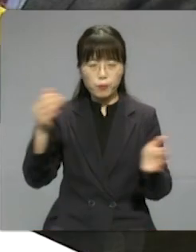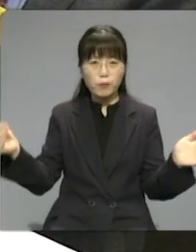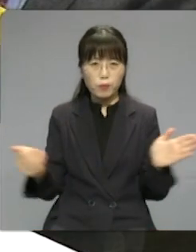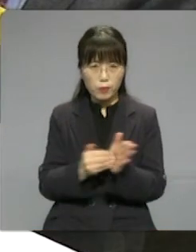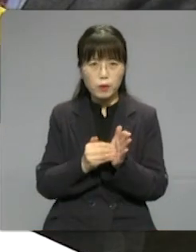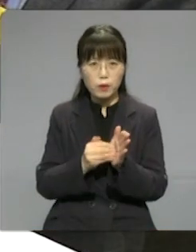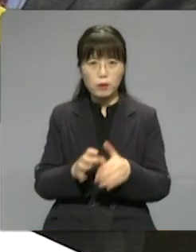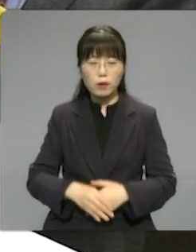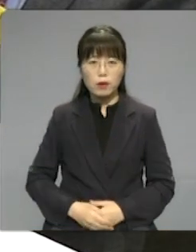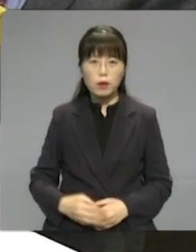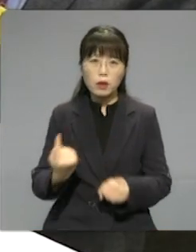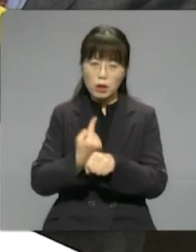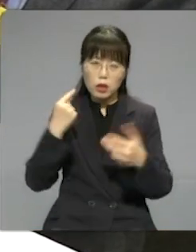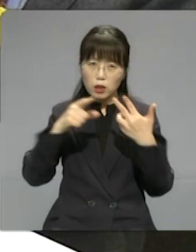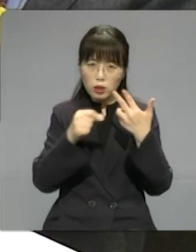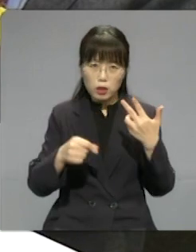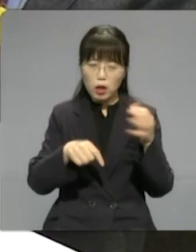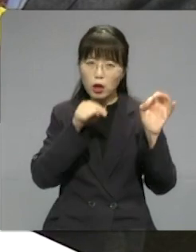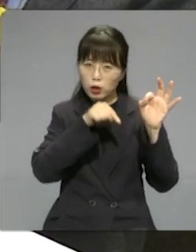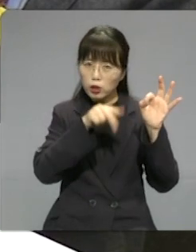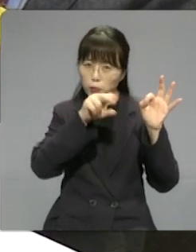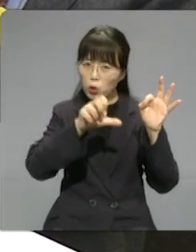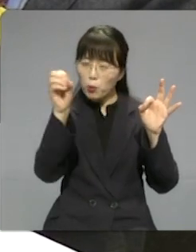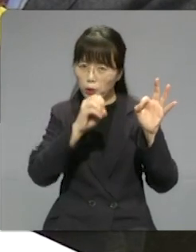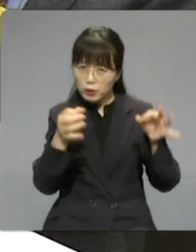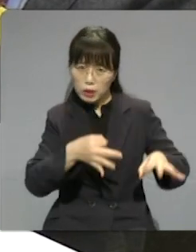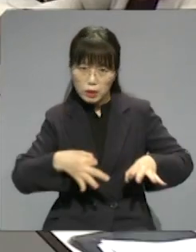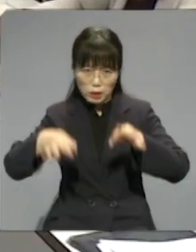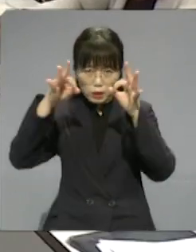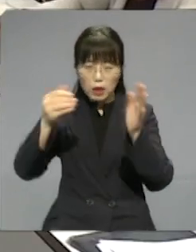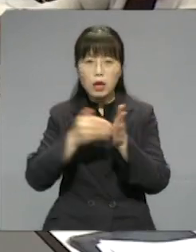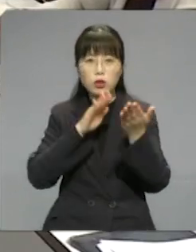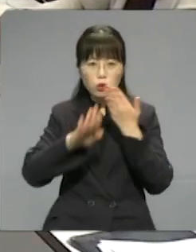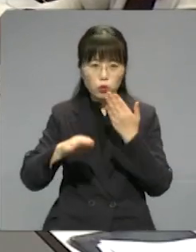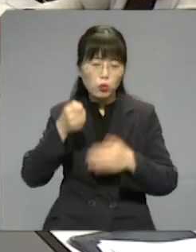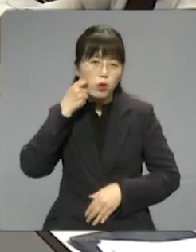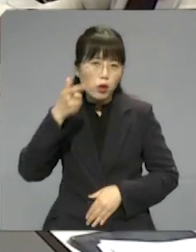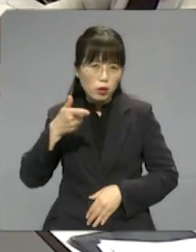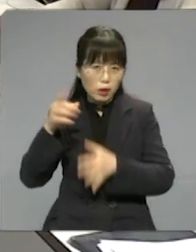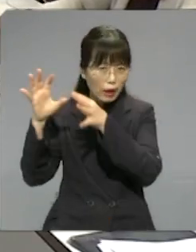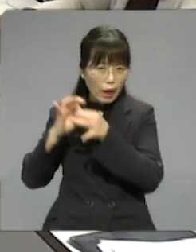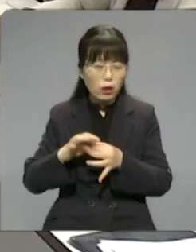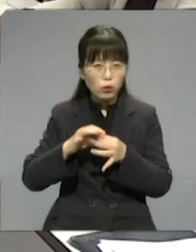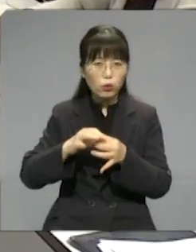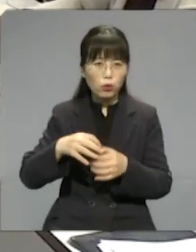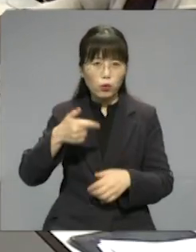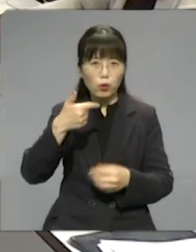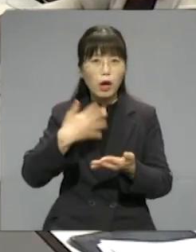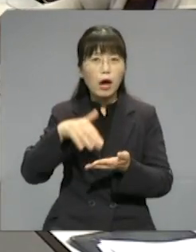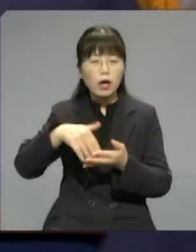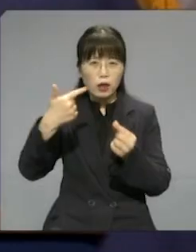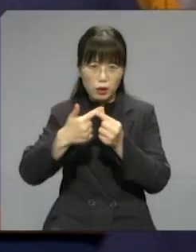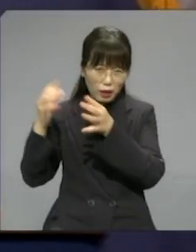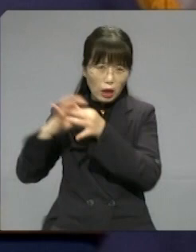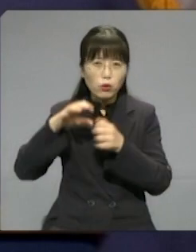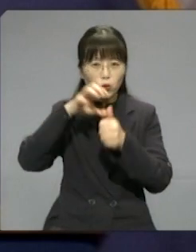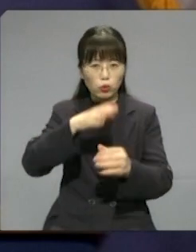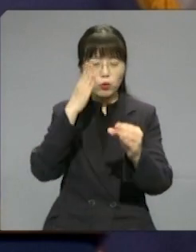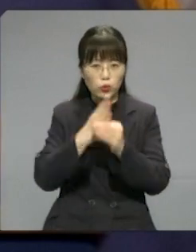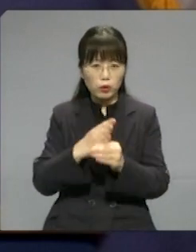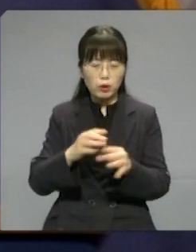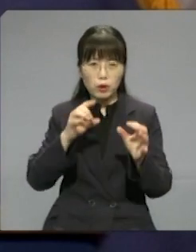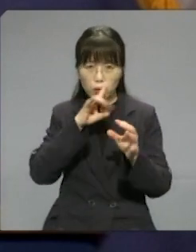동결했습니다 지난해 7월 0.25% 포인트를 인상한 이후 여섯 차례 연속 동결 입니다 파월 연준